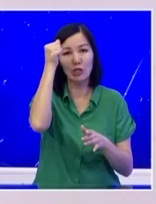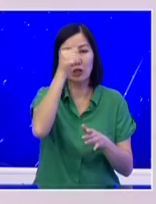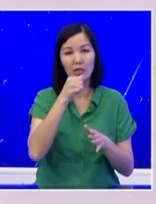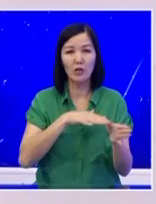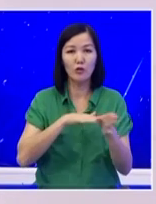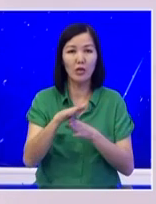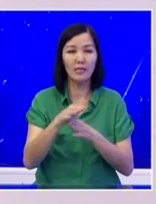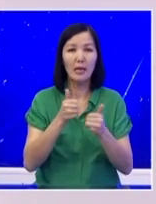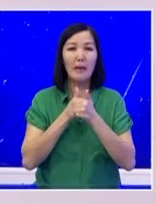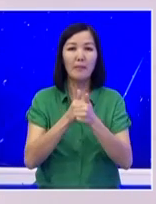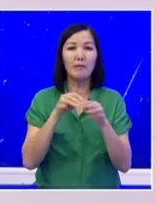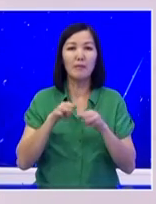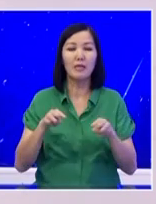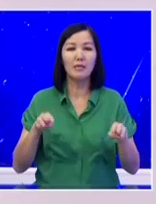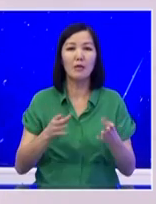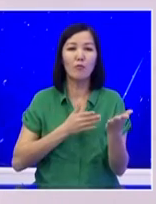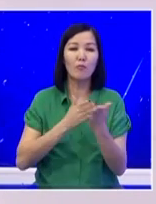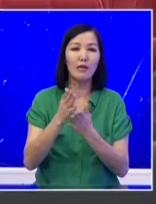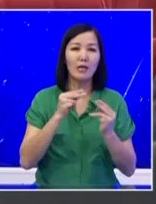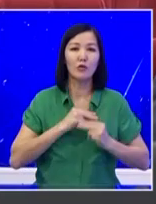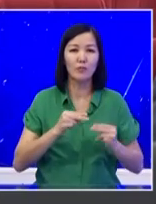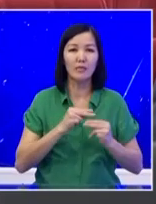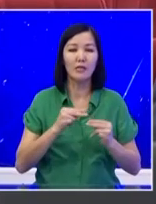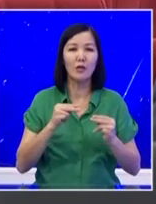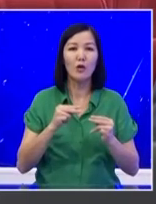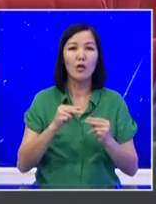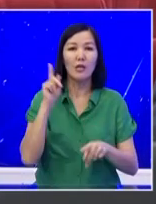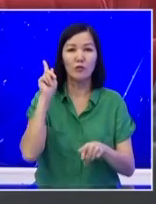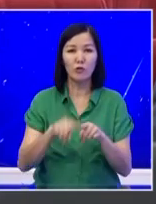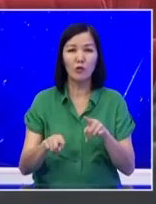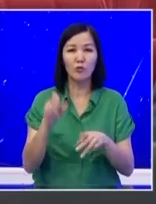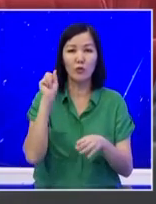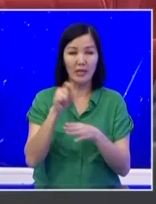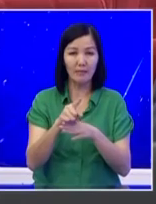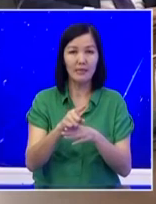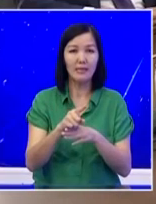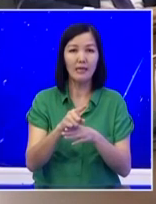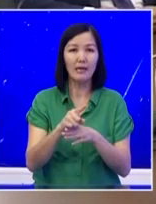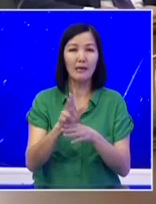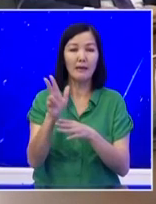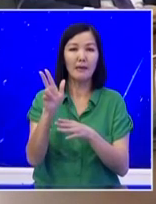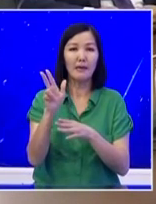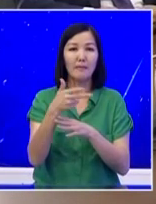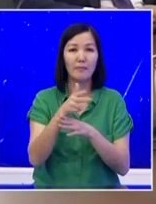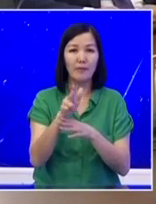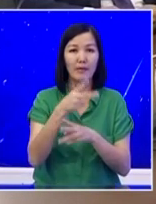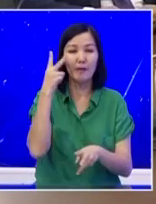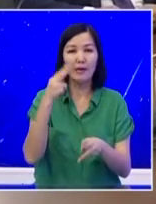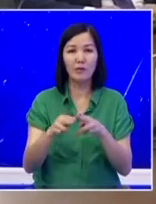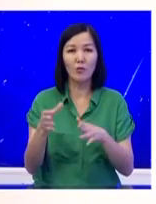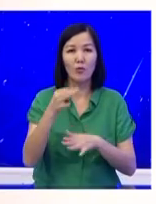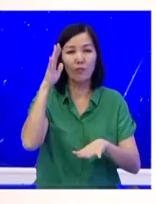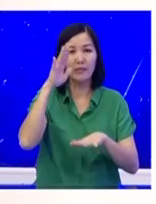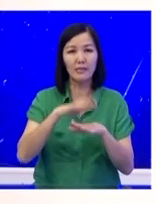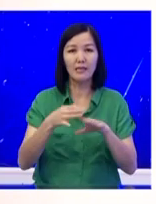2020-2022 жылдар жүзеге аспақ. Премьер-министр бұл бағыттағы жұмыстарды үдете түсуді тапсырды. Бейне баланс аяқталған соң облыс